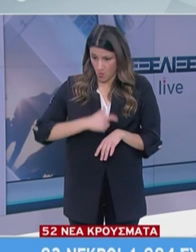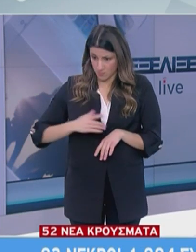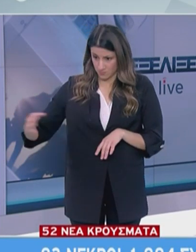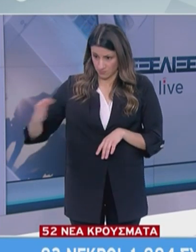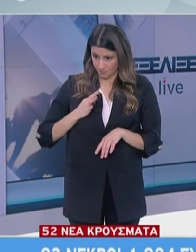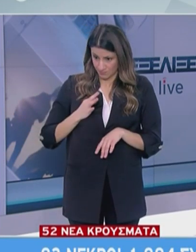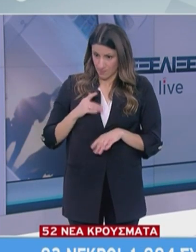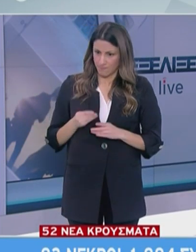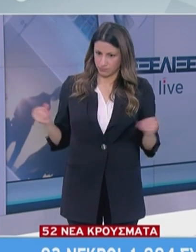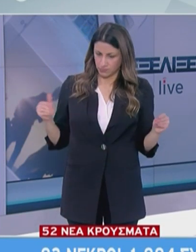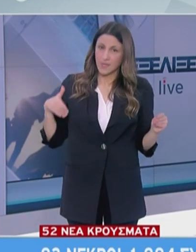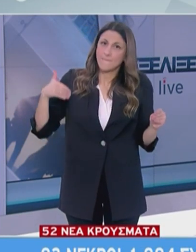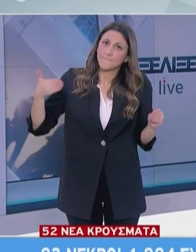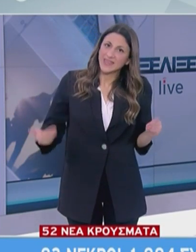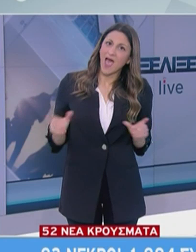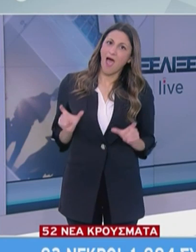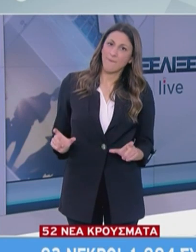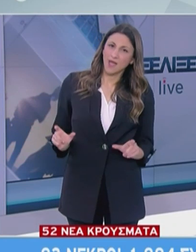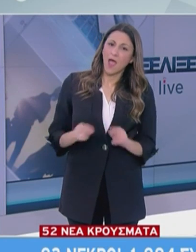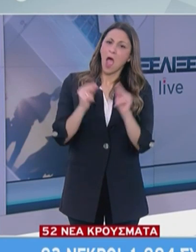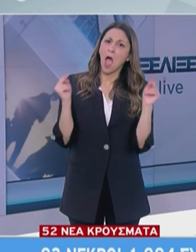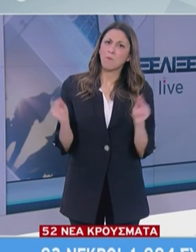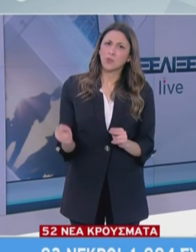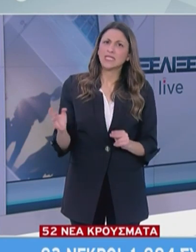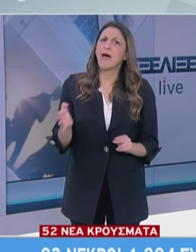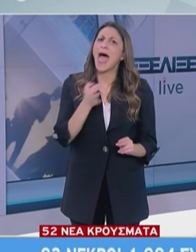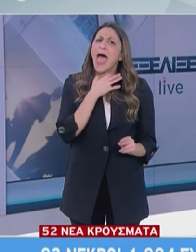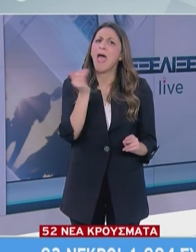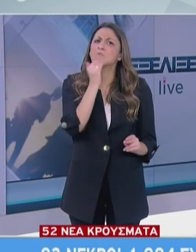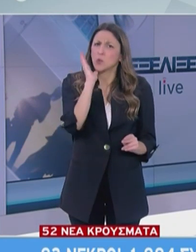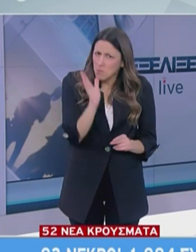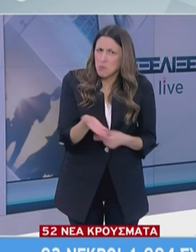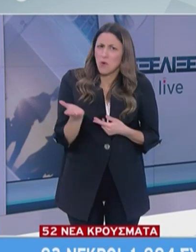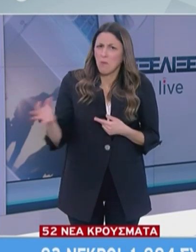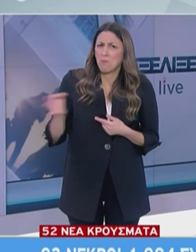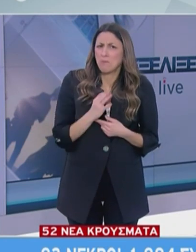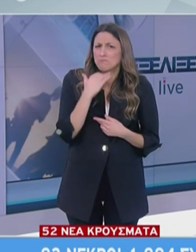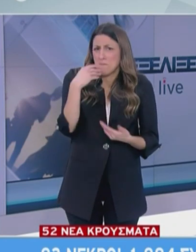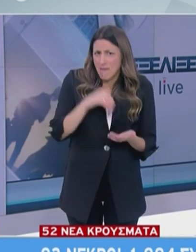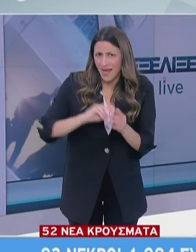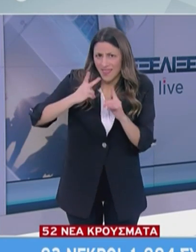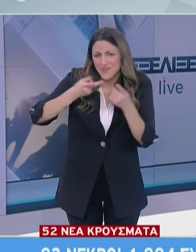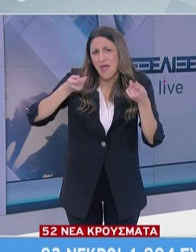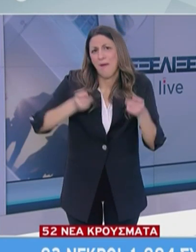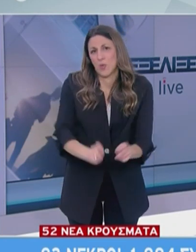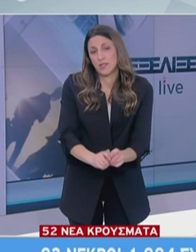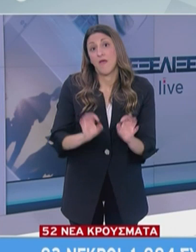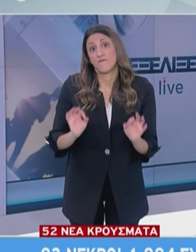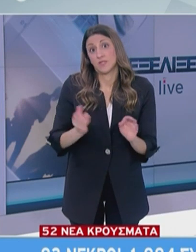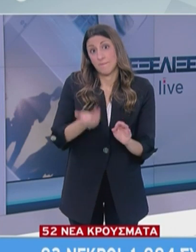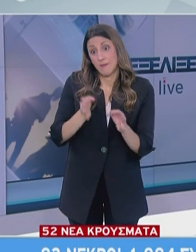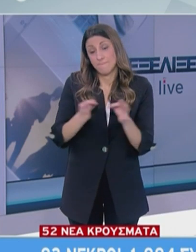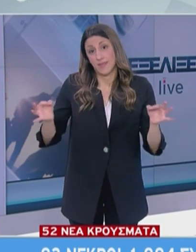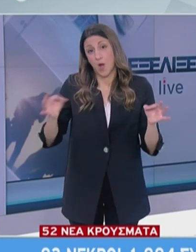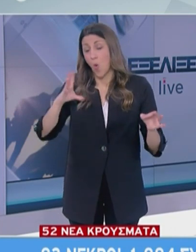στα επίγοντα και να είμαι στην πρώτη γραμμή των επίγοντων χωρίς να φοβάμαι να κολλήσω τον ιό. Τηρώντας όμως τα άλλα μέτρα που πρέπει να τηρώ σαν επαγγελματίας